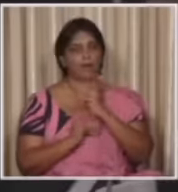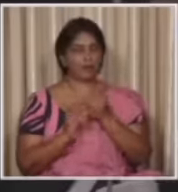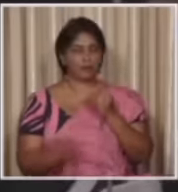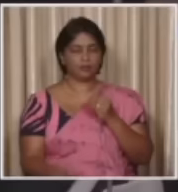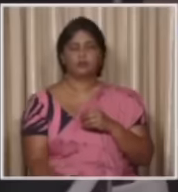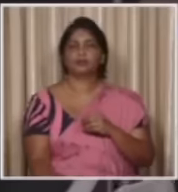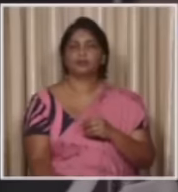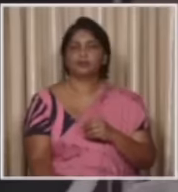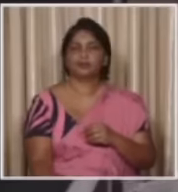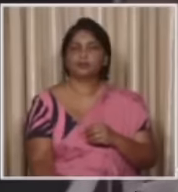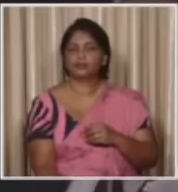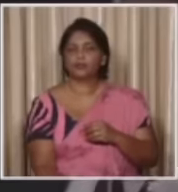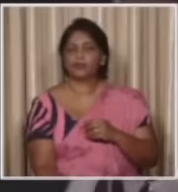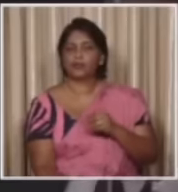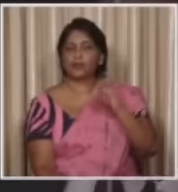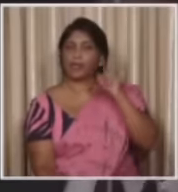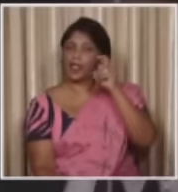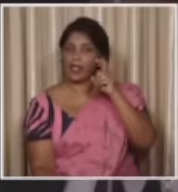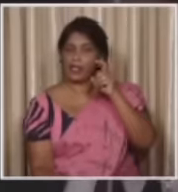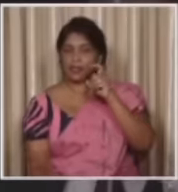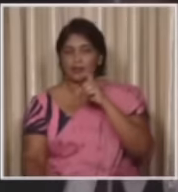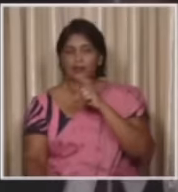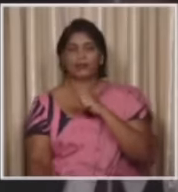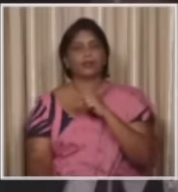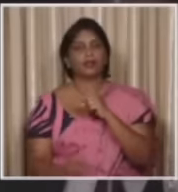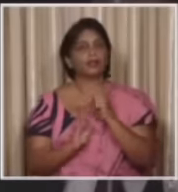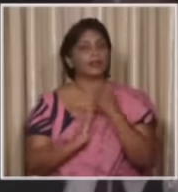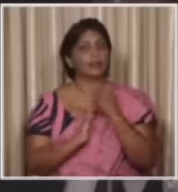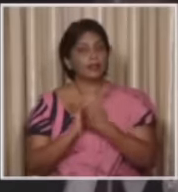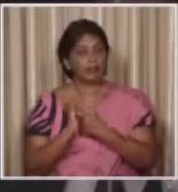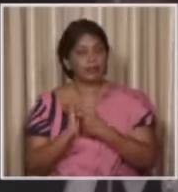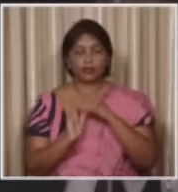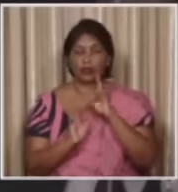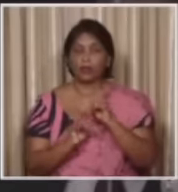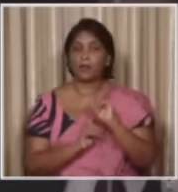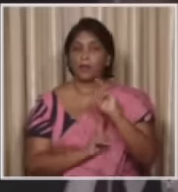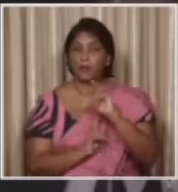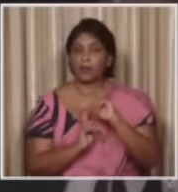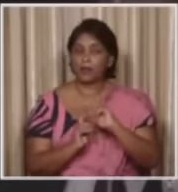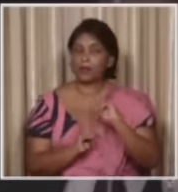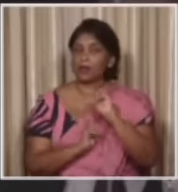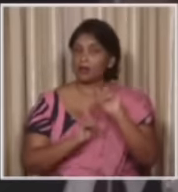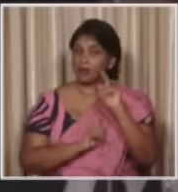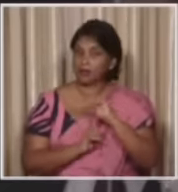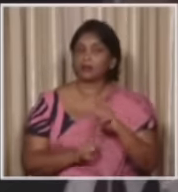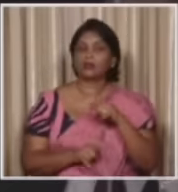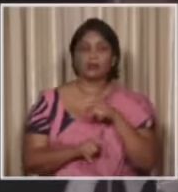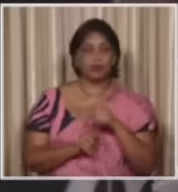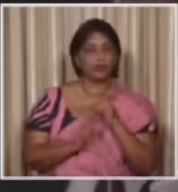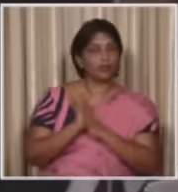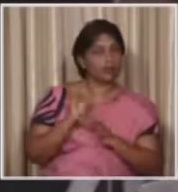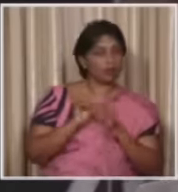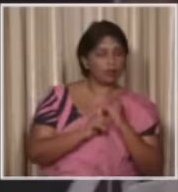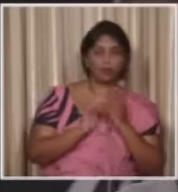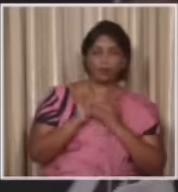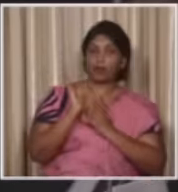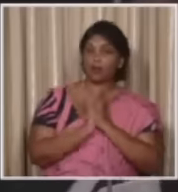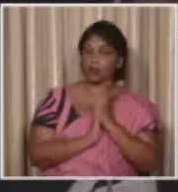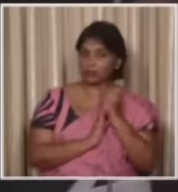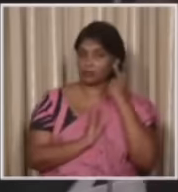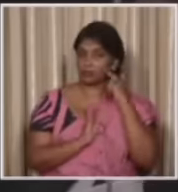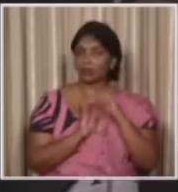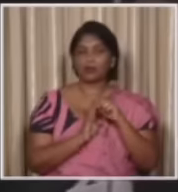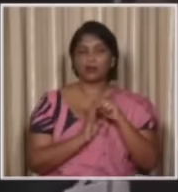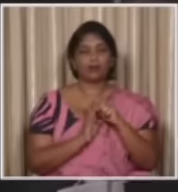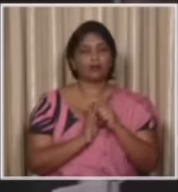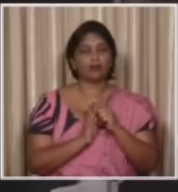හරි අයන්න ගමු නීති අනුව පාර්ලිමේන්තුව විසින්ම ක්‍රියාත්මක කළ හැකි පාර්ලිමේන්තුවේ සහ ඒ මන්ත්‍රීවරන්ගේ වරප්‍රසාද